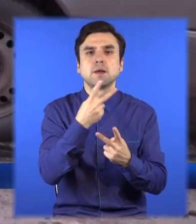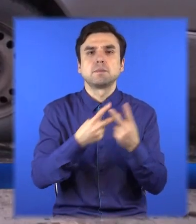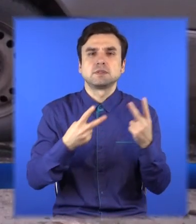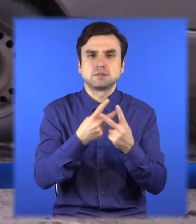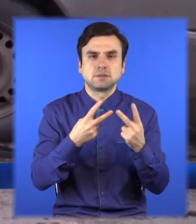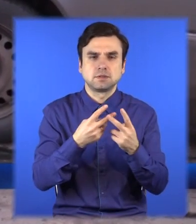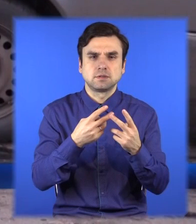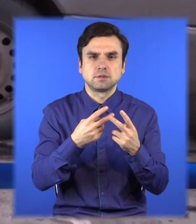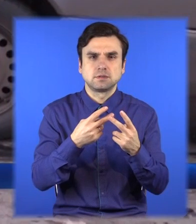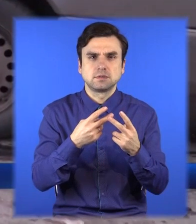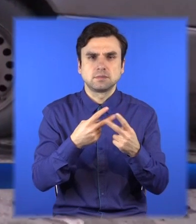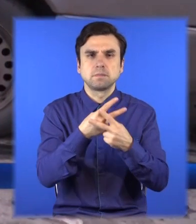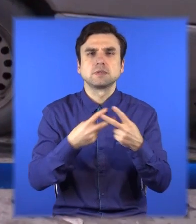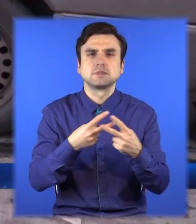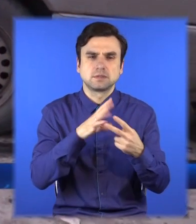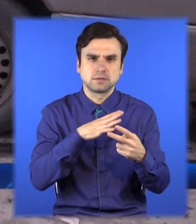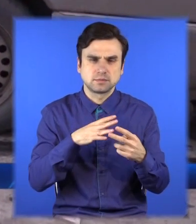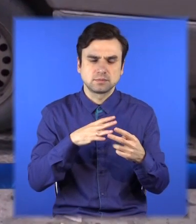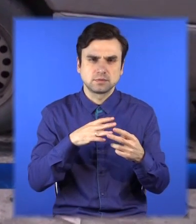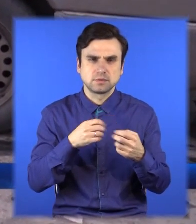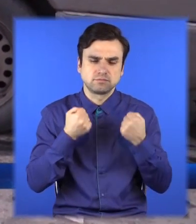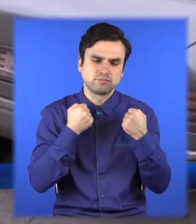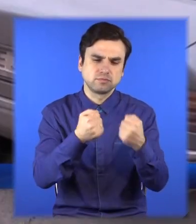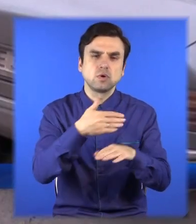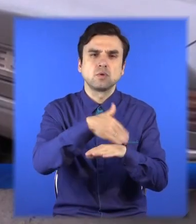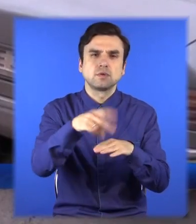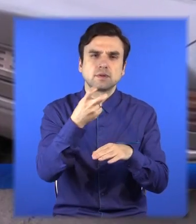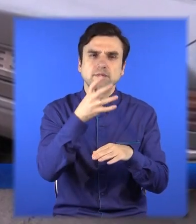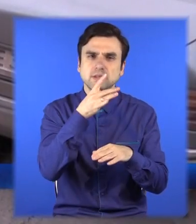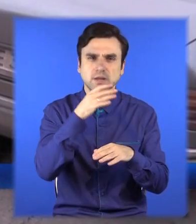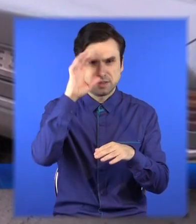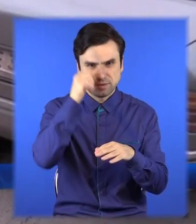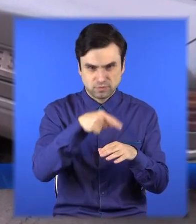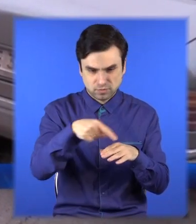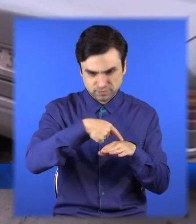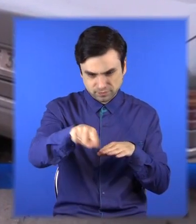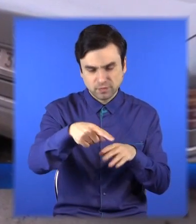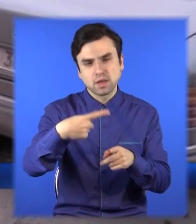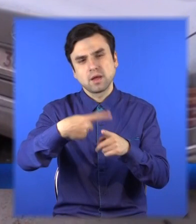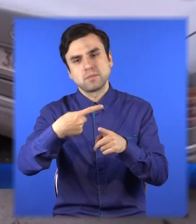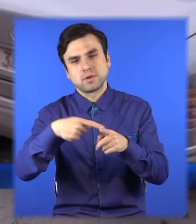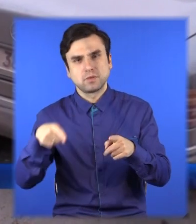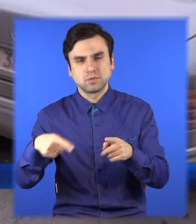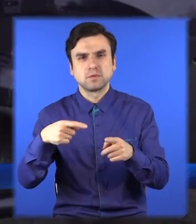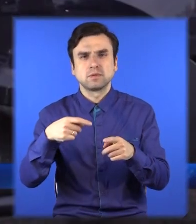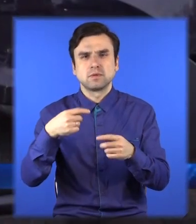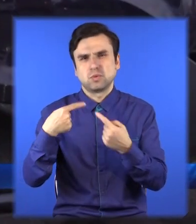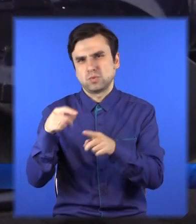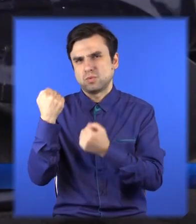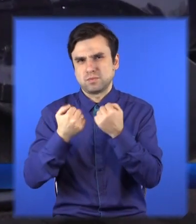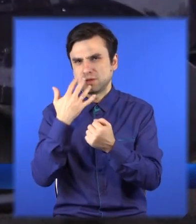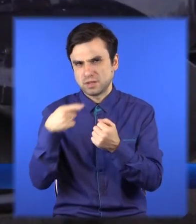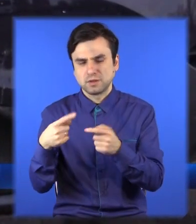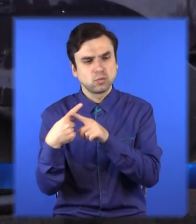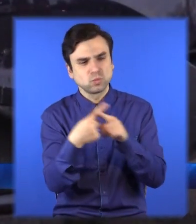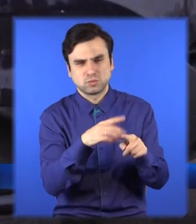вулиці 200-річчя Кривого Рогу та на перехресті зіткнувся з позашляховиком Hyundai Santa Fe, який не поступився дорогою. Від